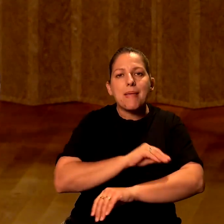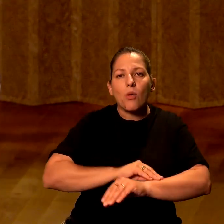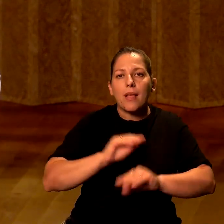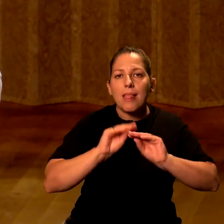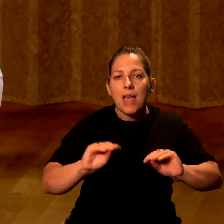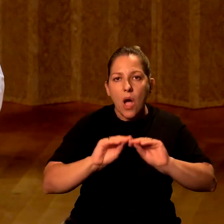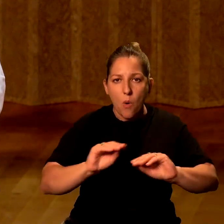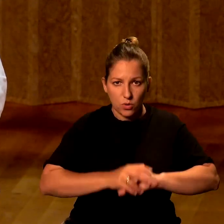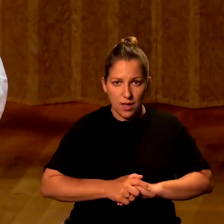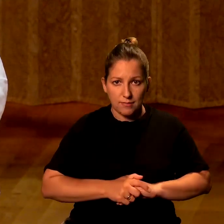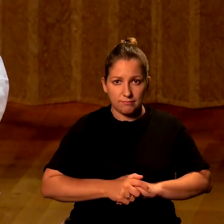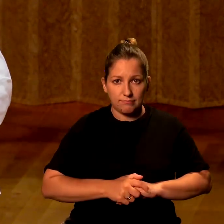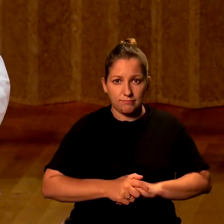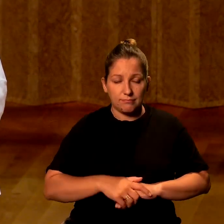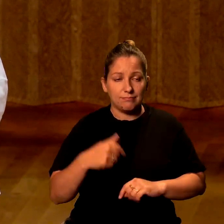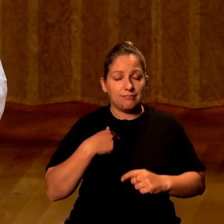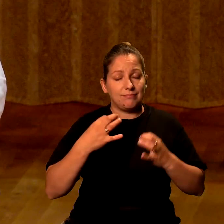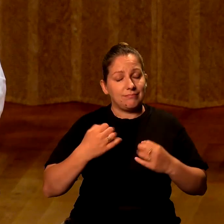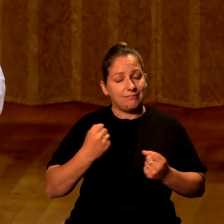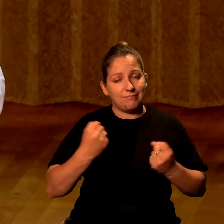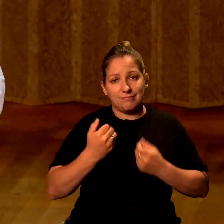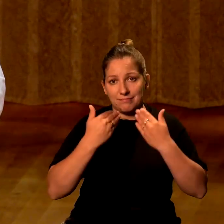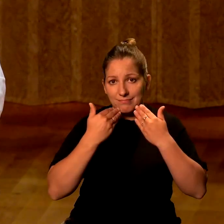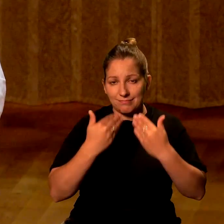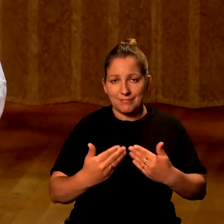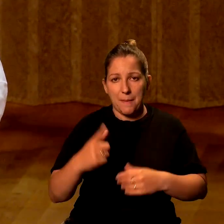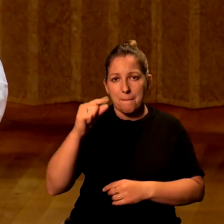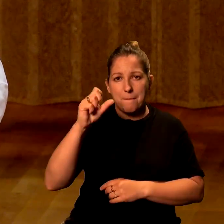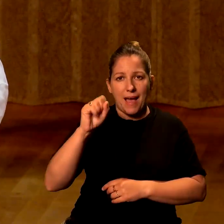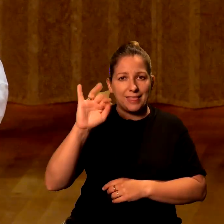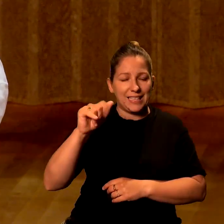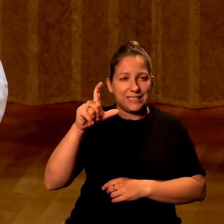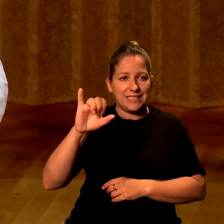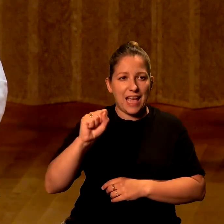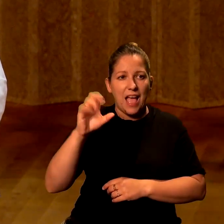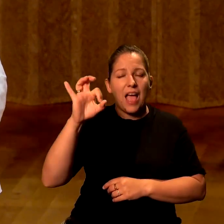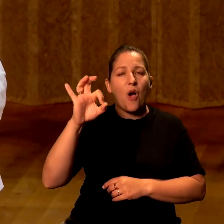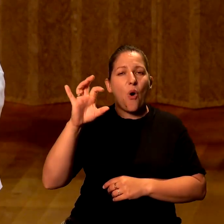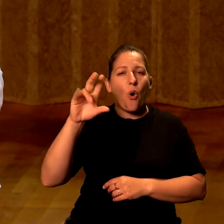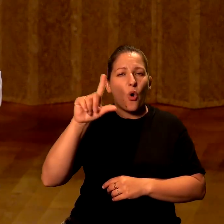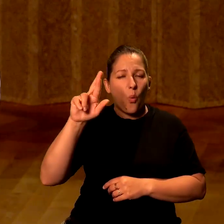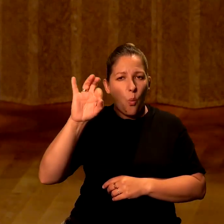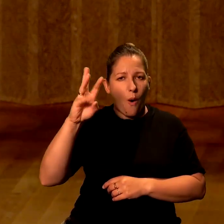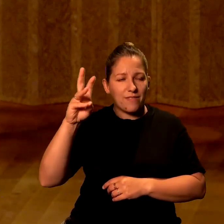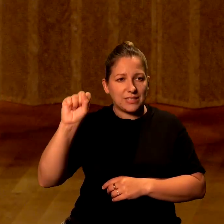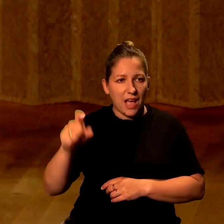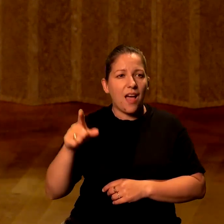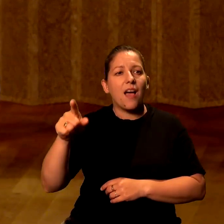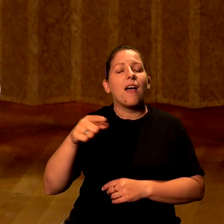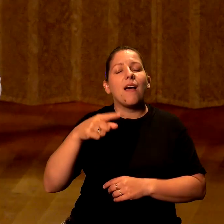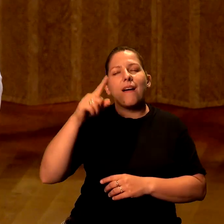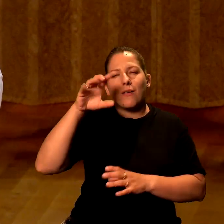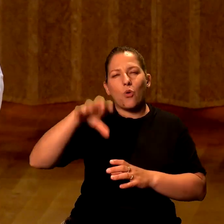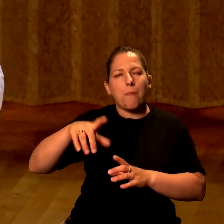nauczania. Chciałam w tym miejscu bardzo podziękować Patrycji Orłowskiej z Sekcji Oświaty Ogólnopolskiego Związku Zawodowego